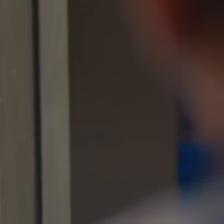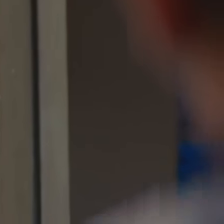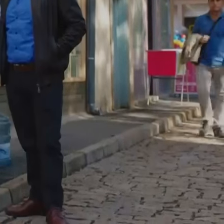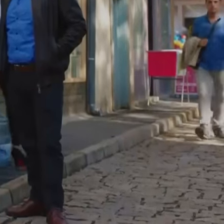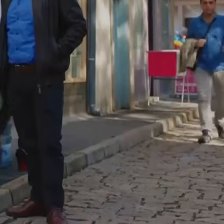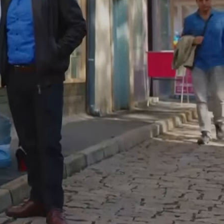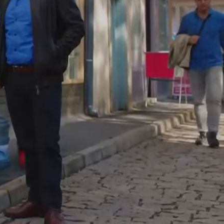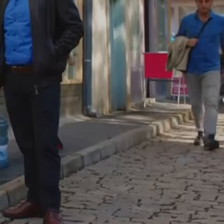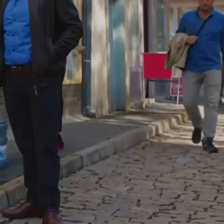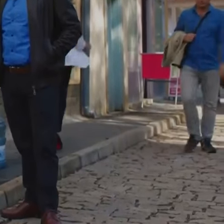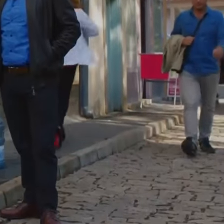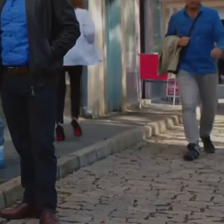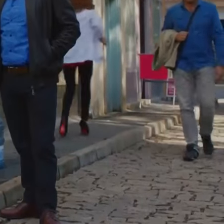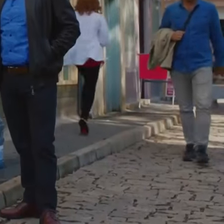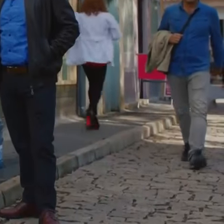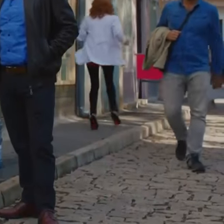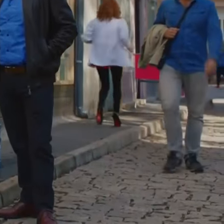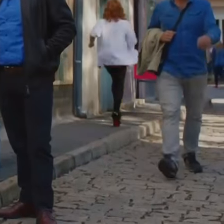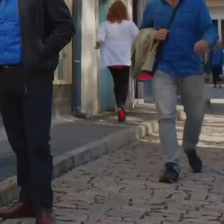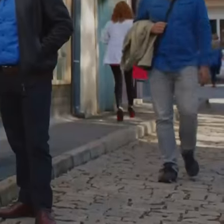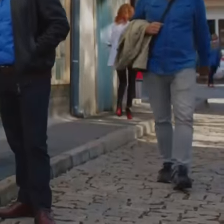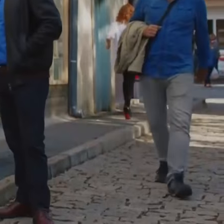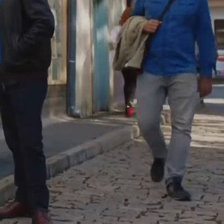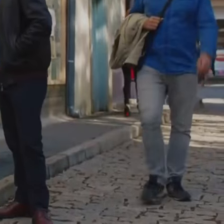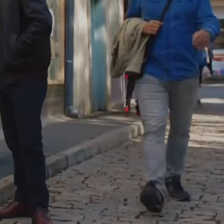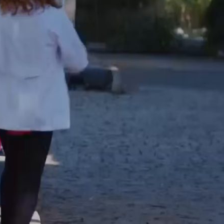İkisini de karşı karşıya bırakıp gitti.